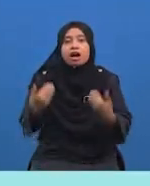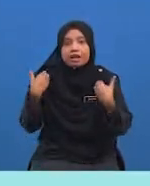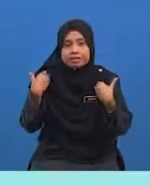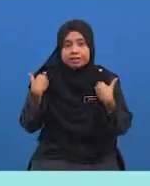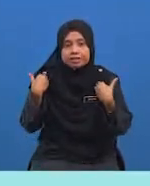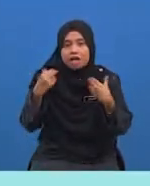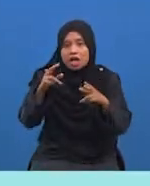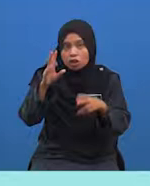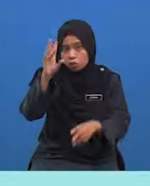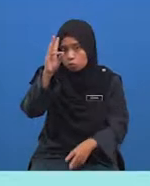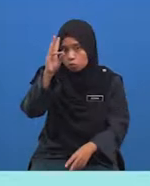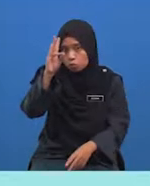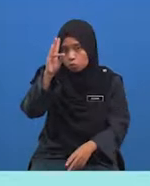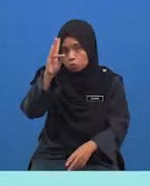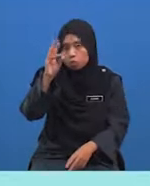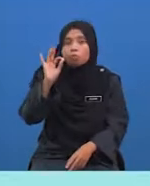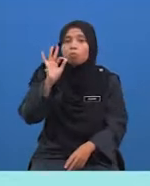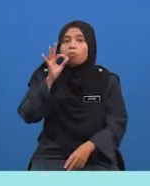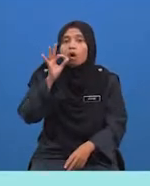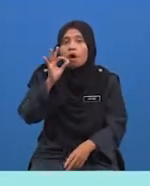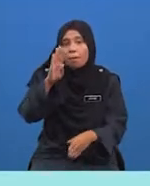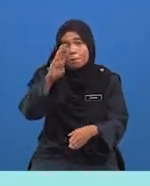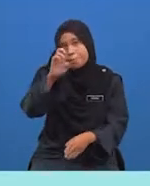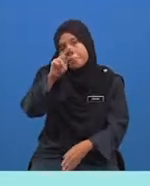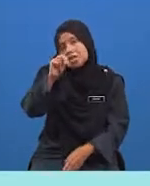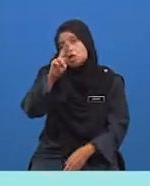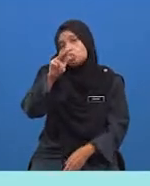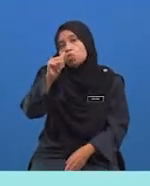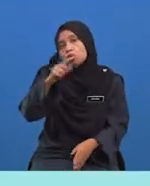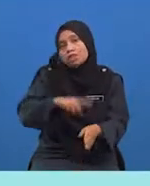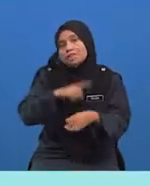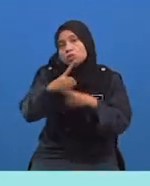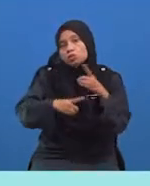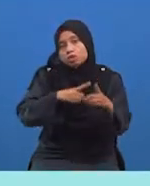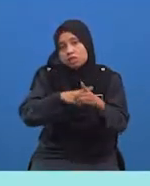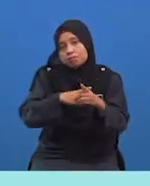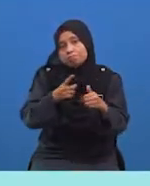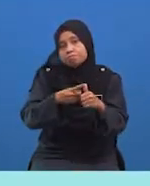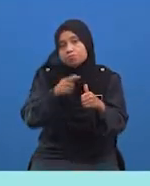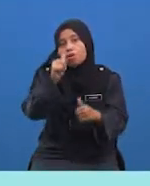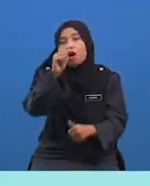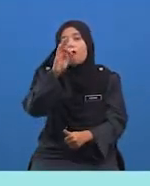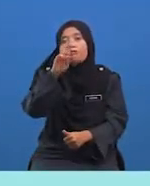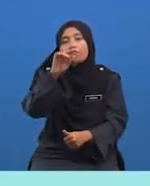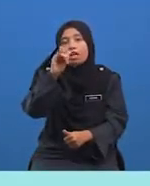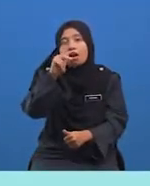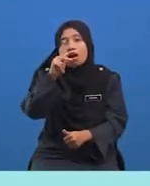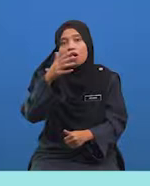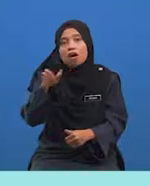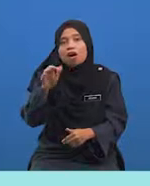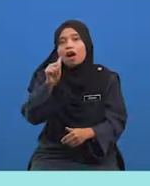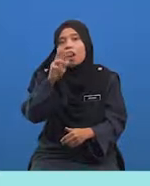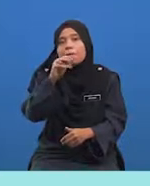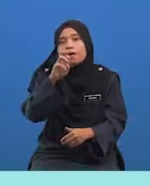Terdapat 7 buah benua di dunia, iaitu Afrika, Amerika